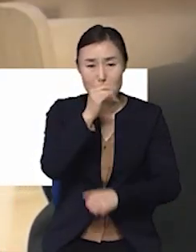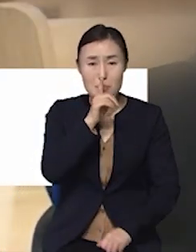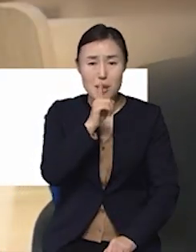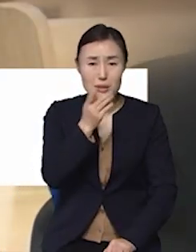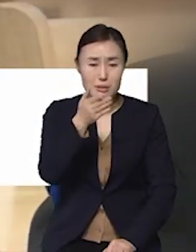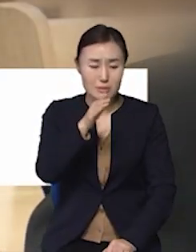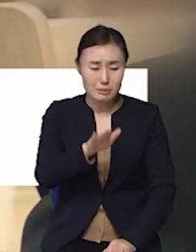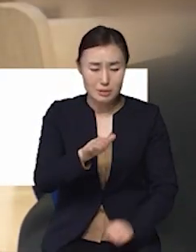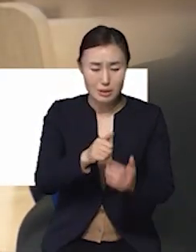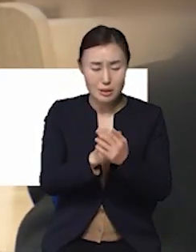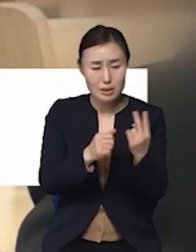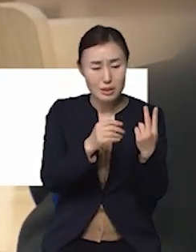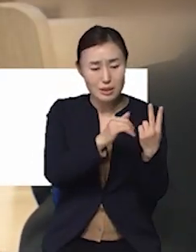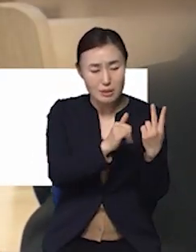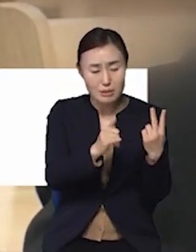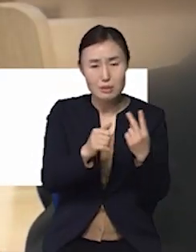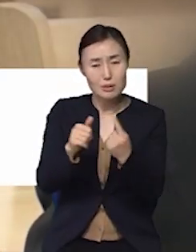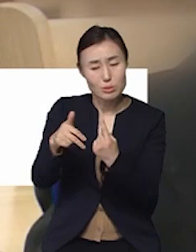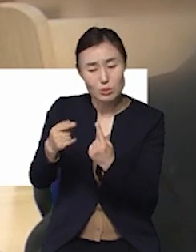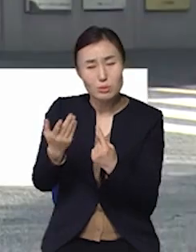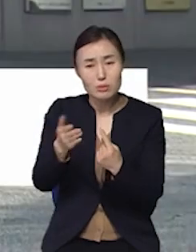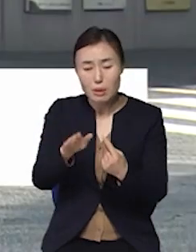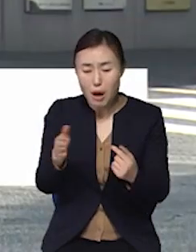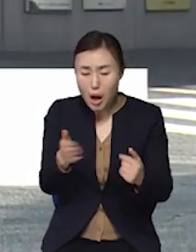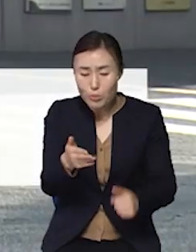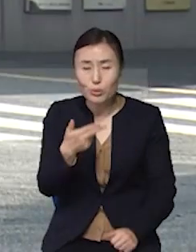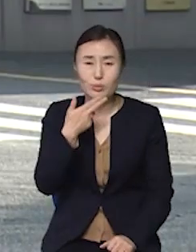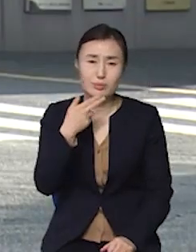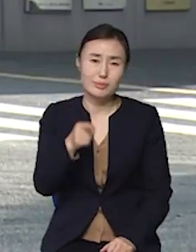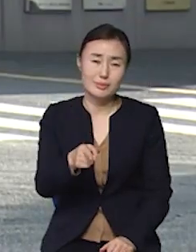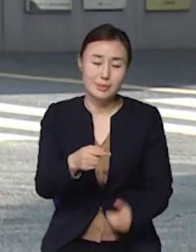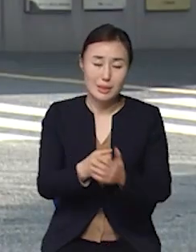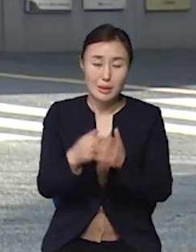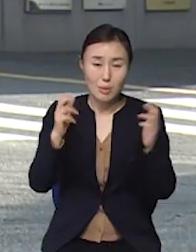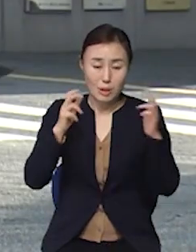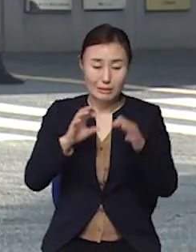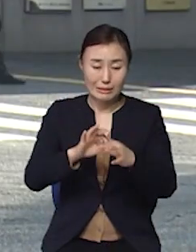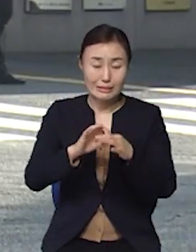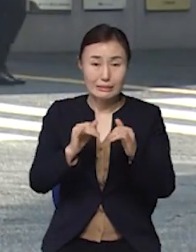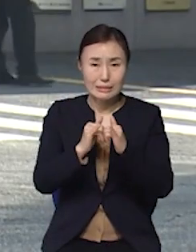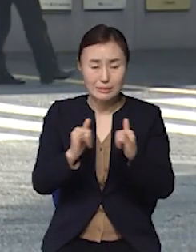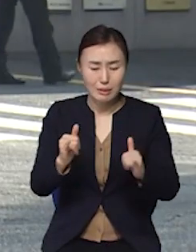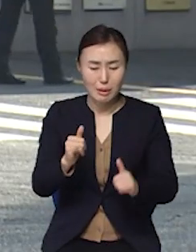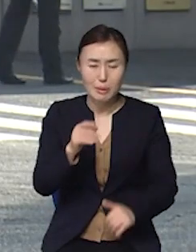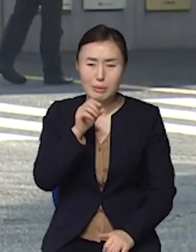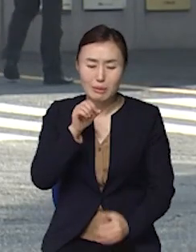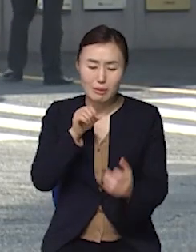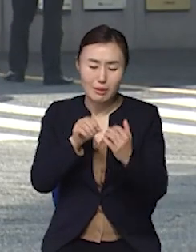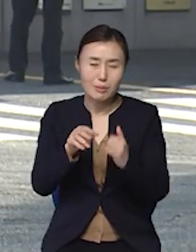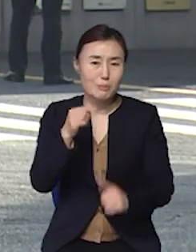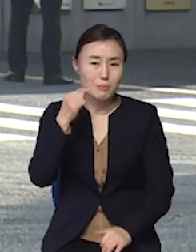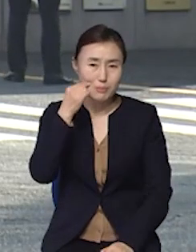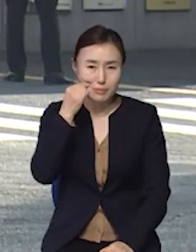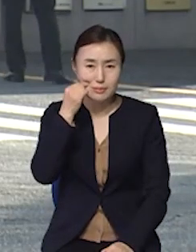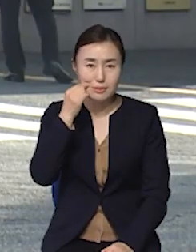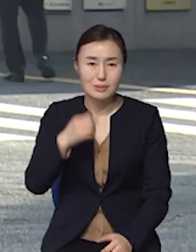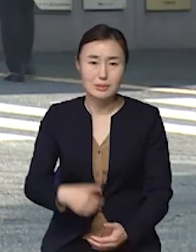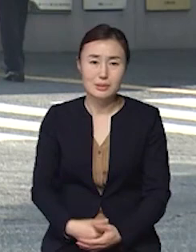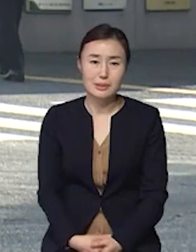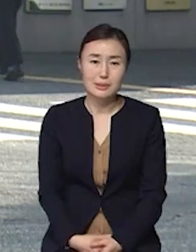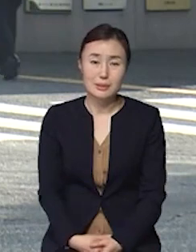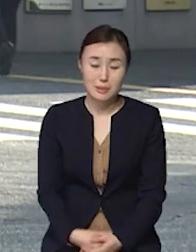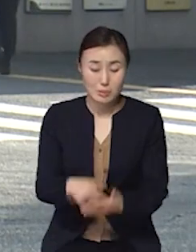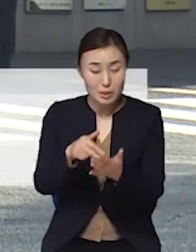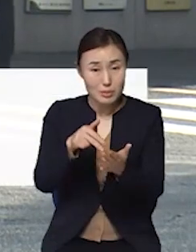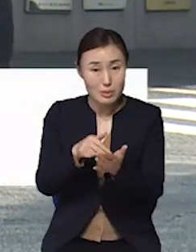금융 지수를 했다는데 저가 어디 있어요. 없잖아요. 회사 관계자는 즉답을 피했습니다. 입장이